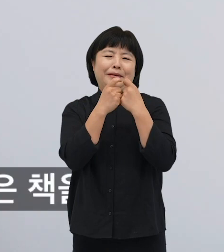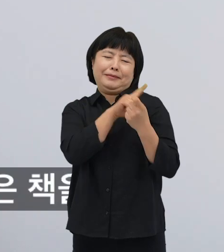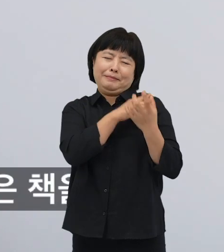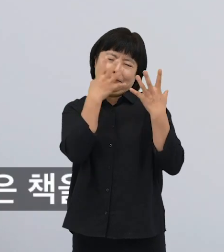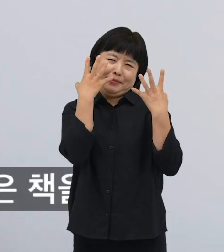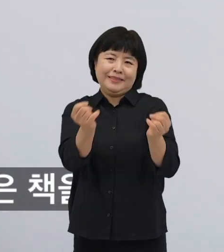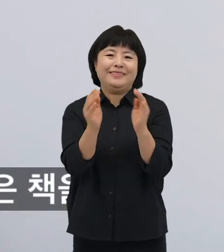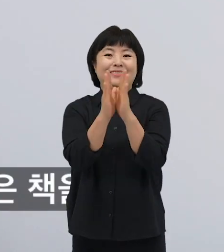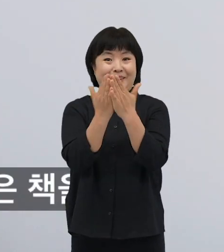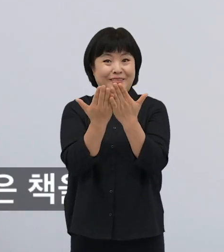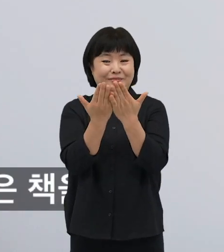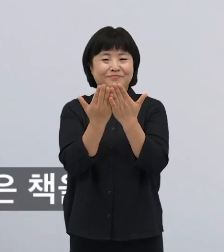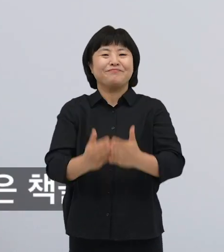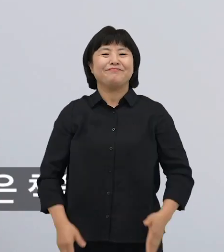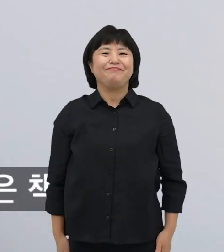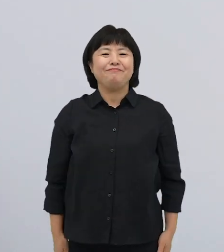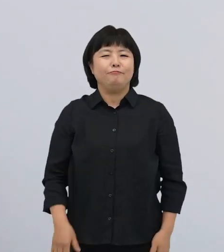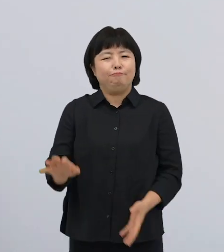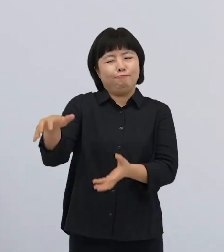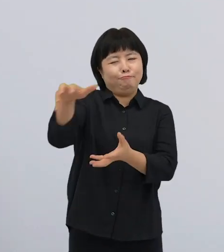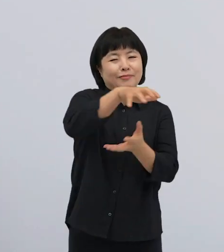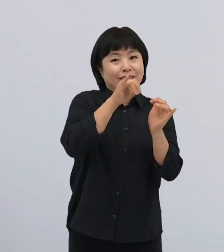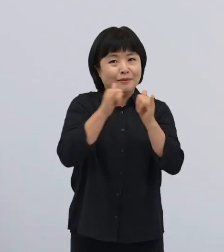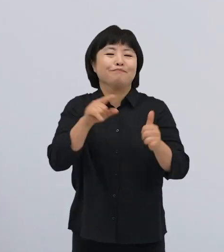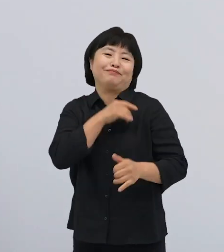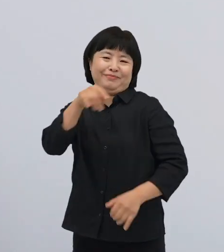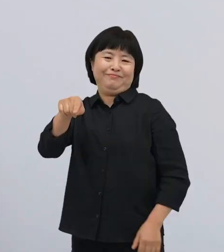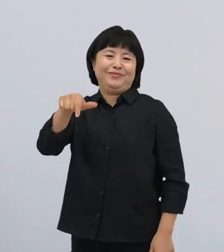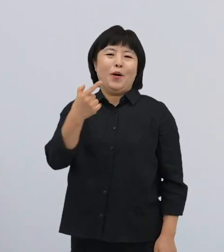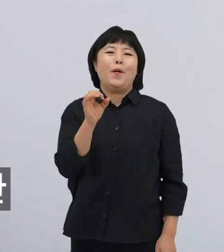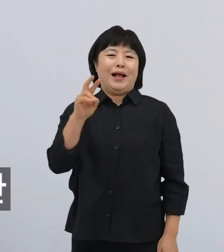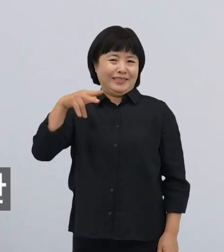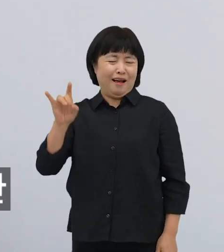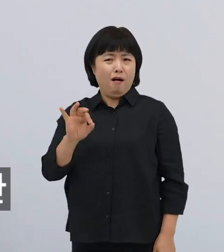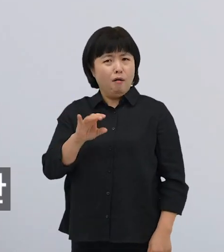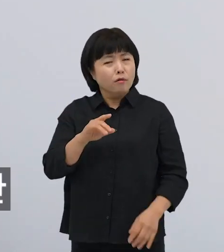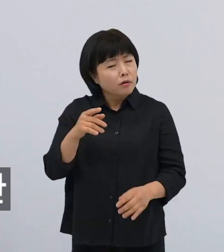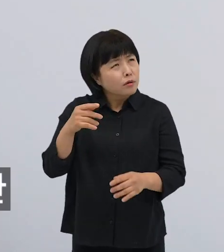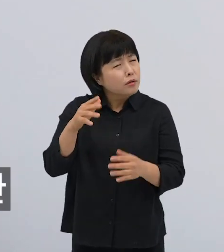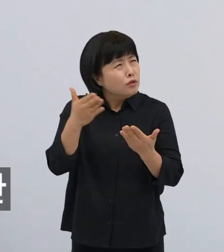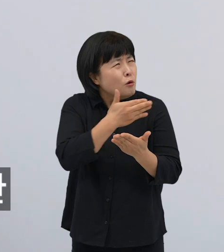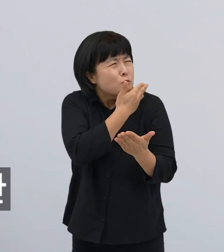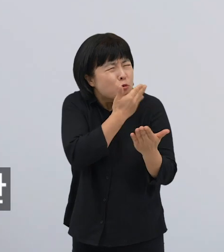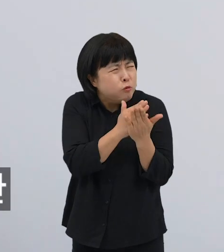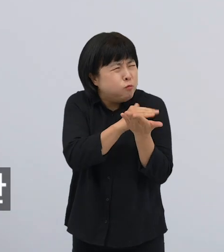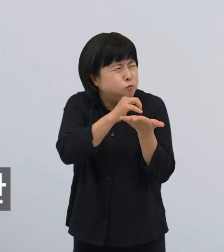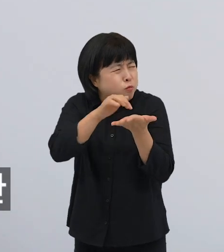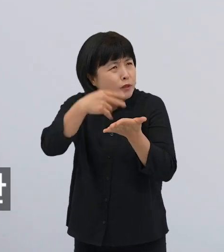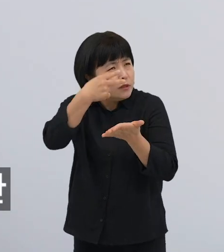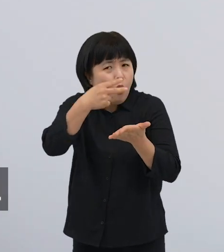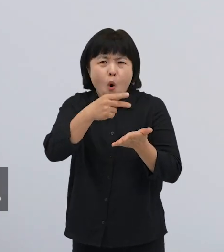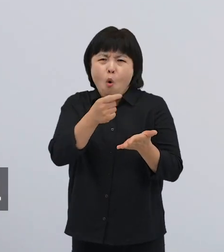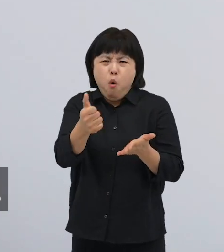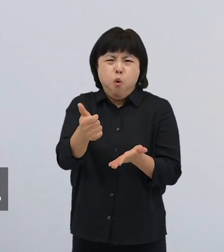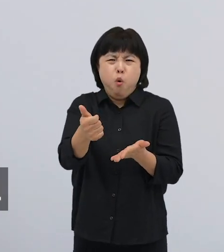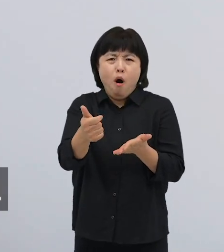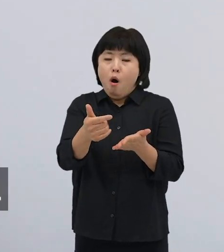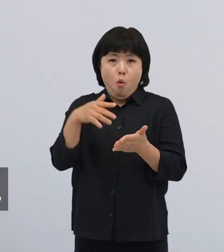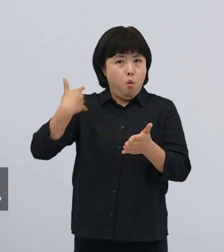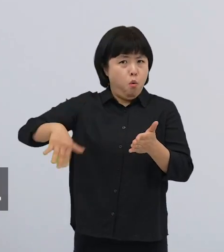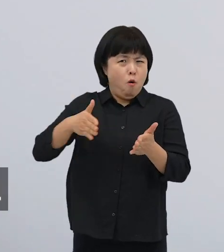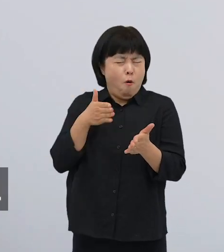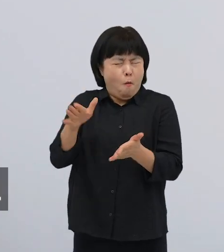우리나라에서 개인적으로는 가장 많은 책을 수집한 사람으로 등장합니다. 특히 희귀본 2000여 권을 수집한 대단한